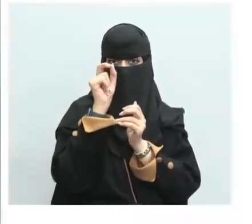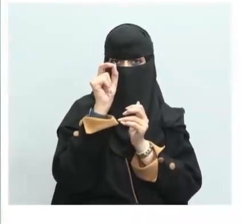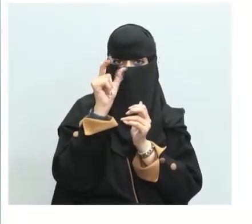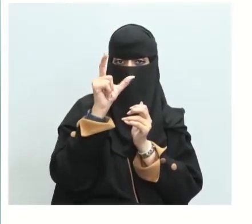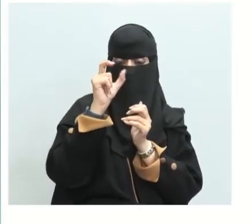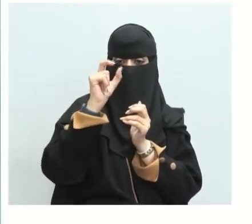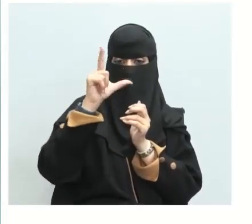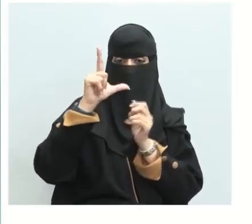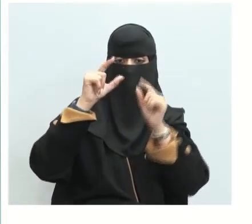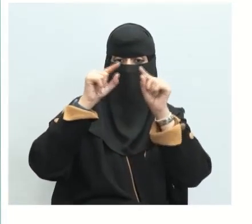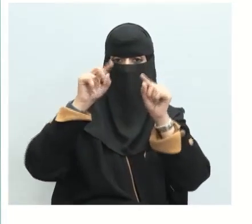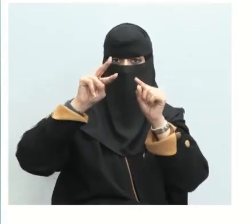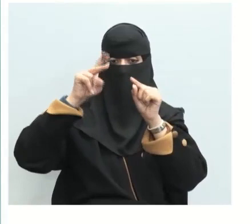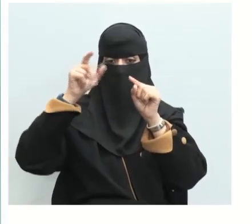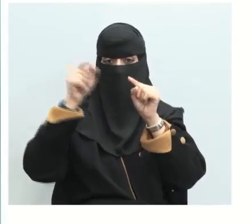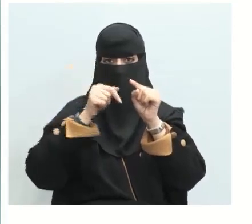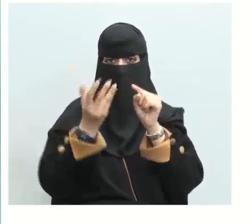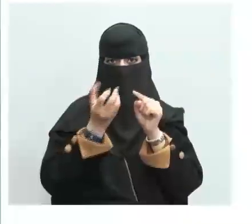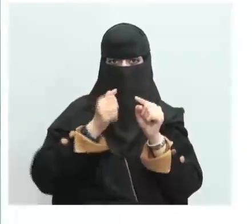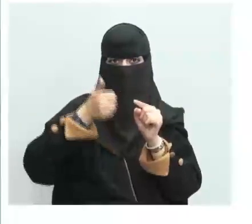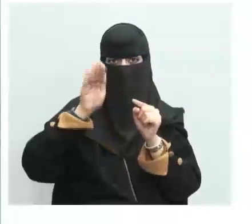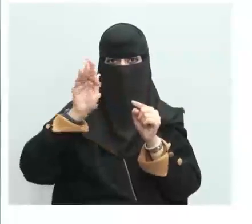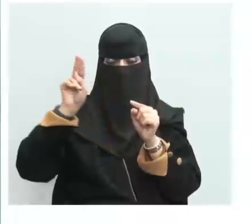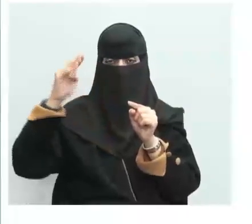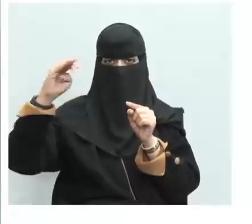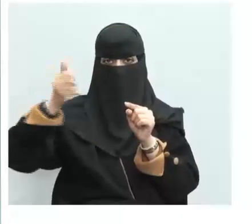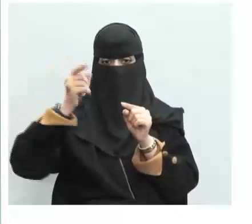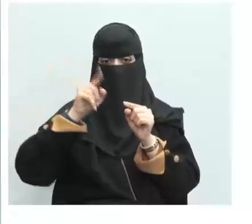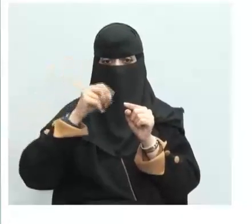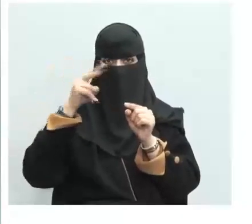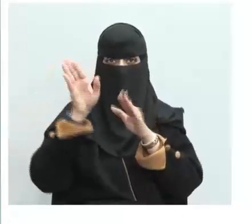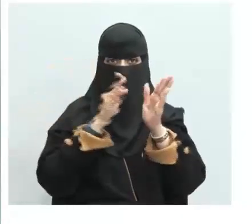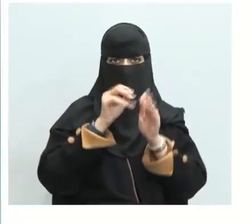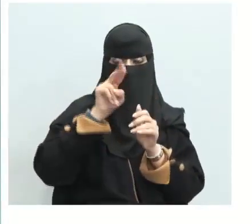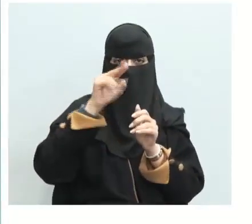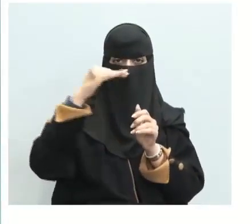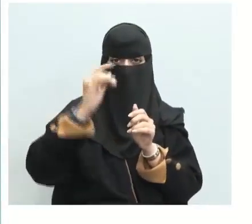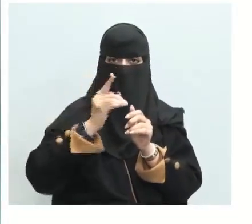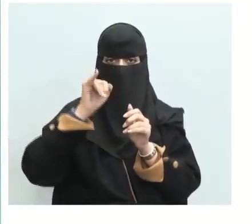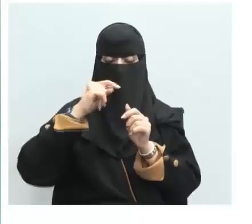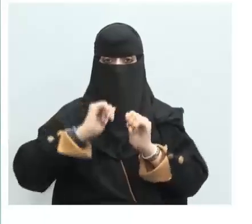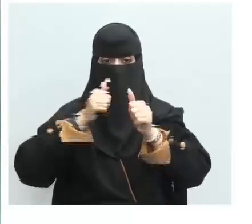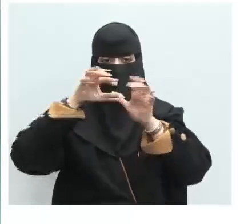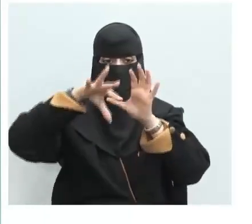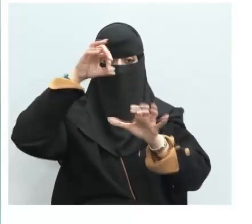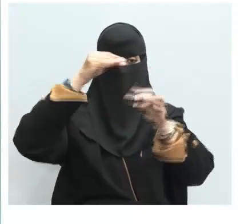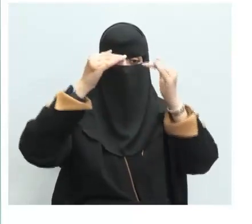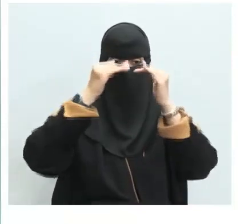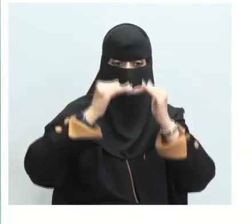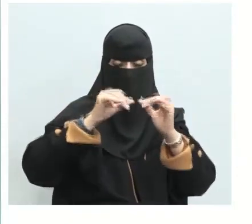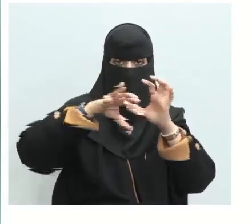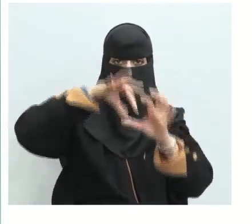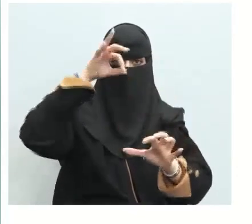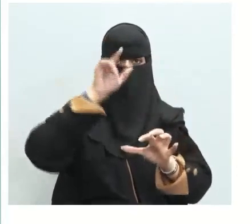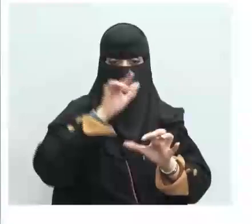إذا نقوم على الضغط على الاستجابة، بعد ذلك تحرير. نستطيع اختيار ديفايس، بعد ذلك